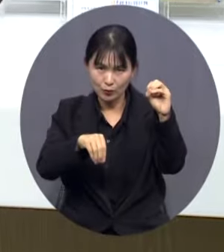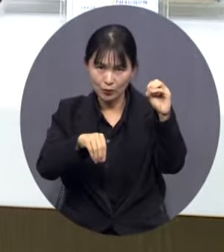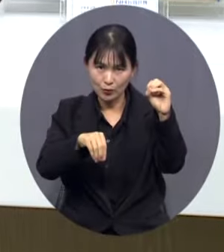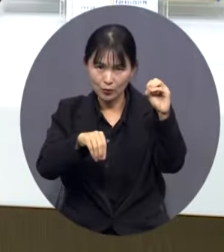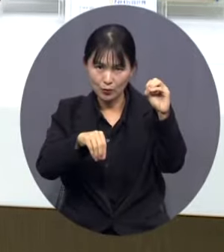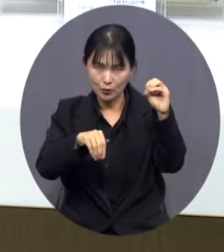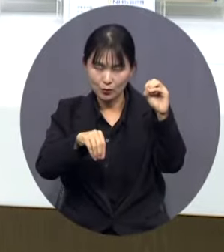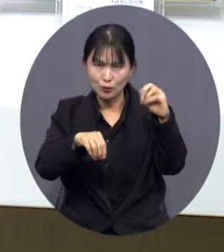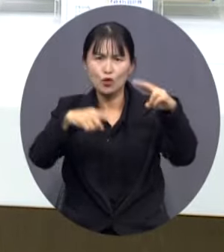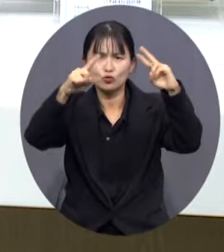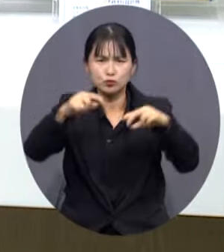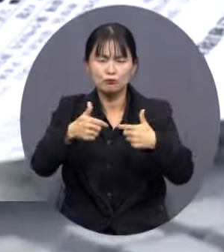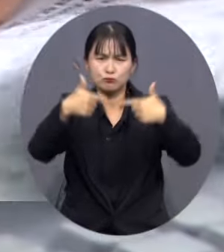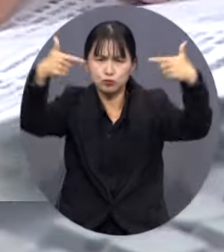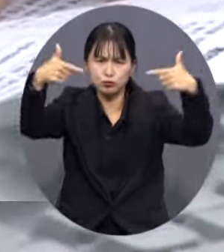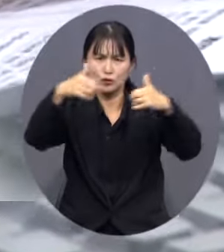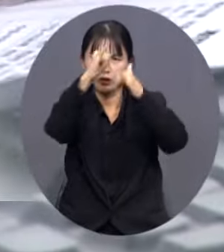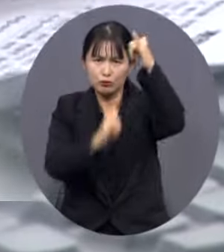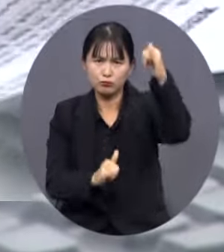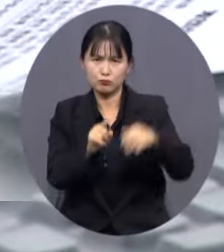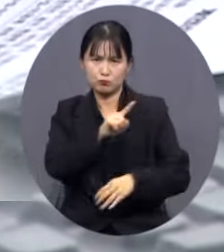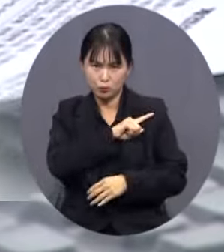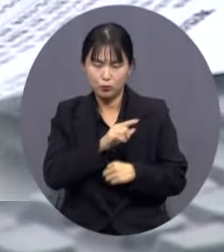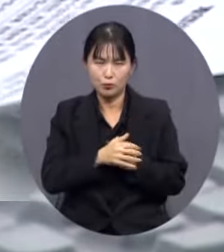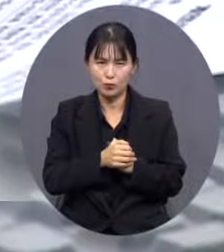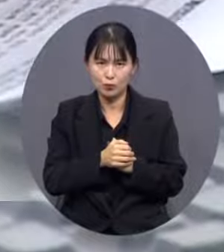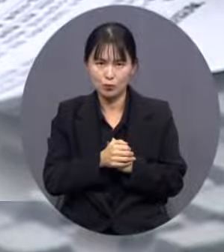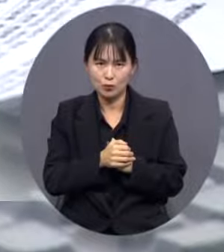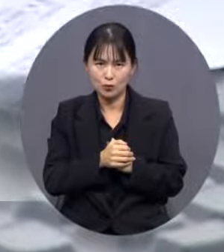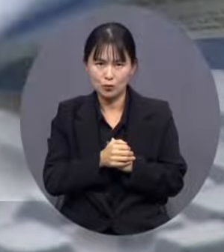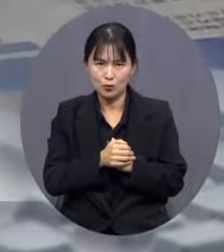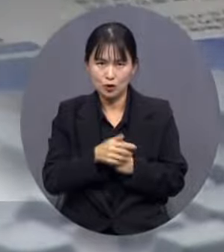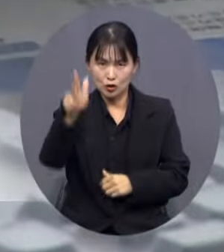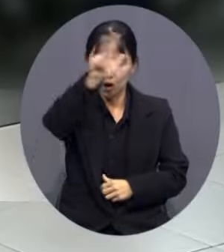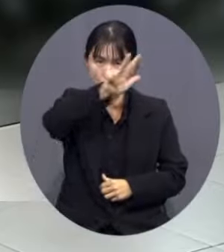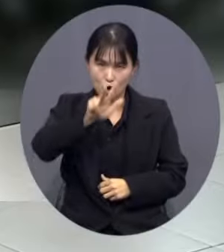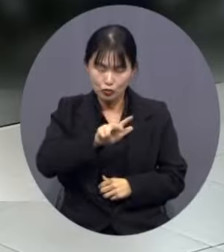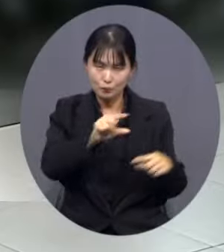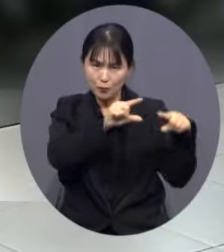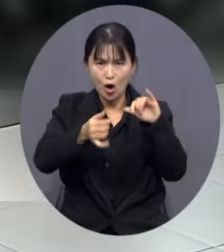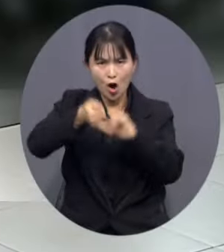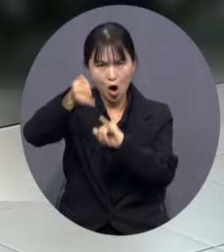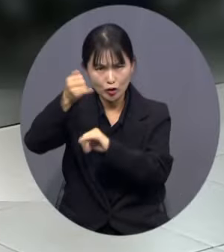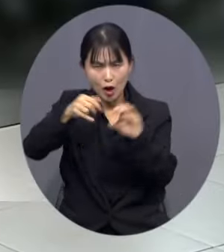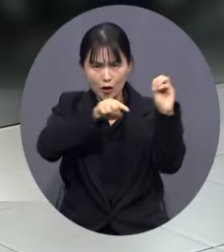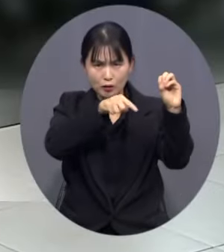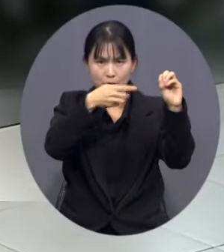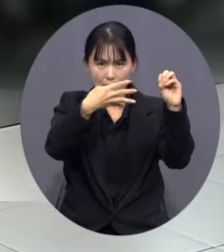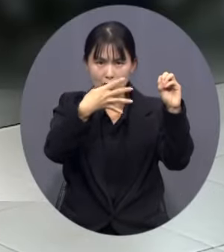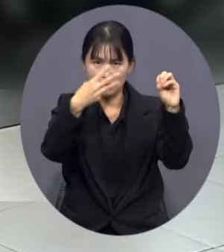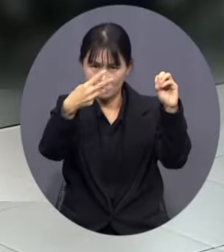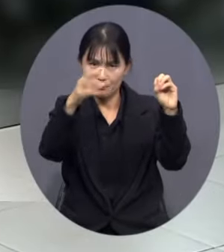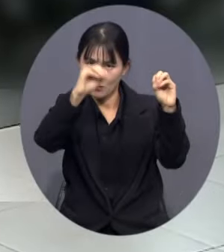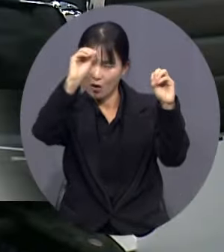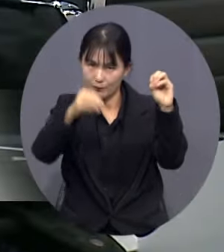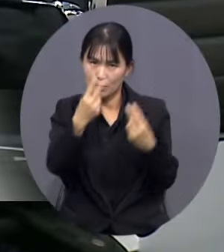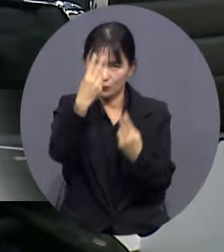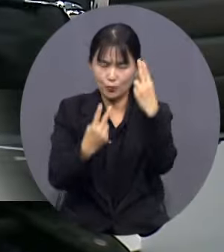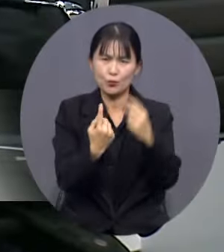0.29%보다 갑절 이상 올라 역대 최고를 기록했습니다. 또 전국 평균 연체율